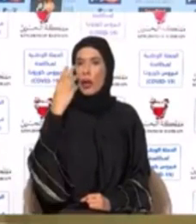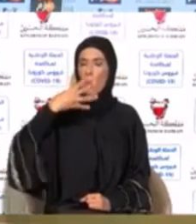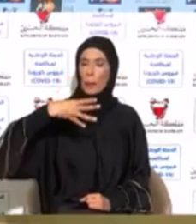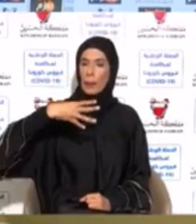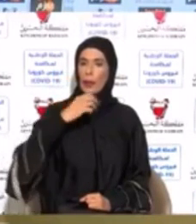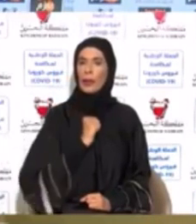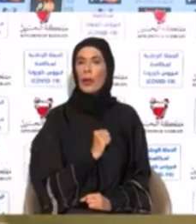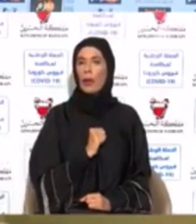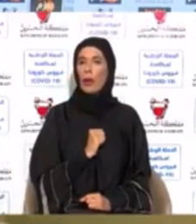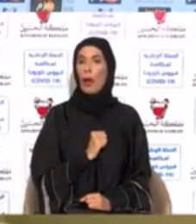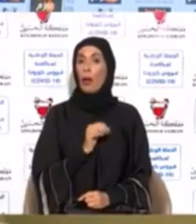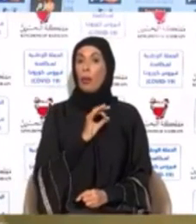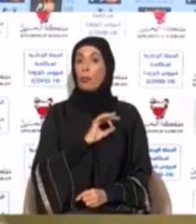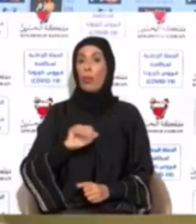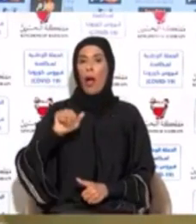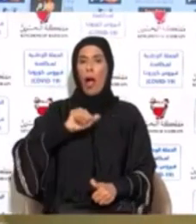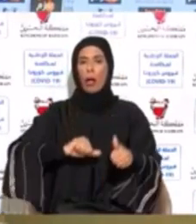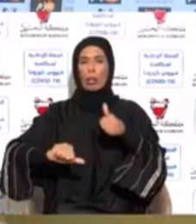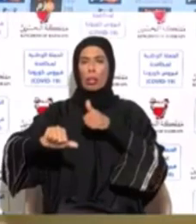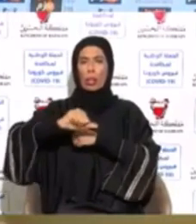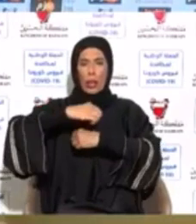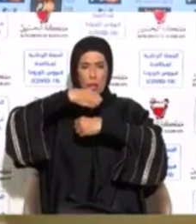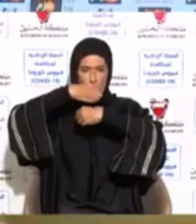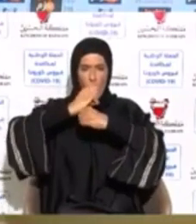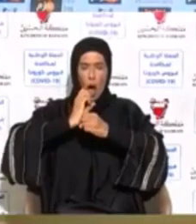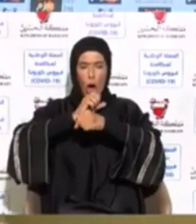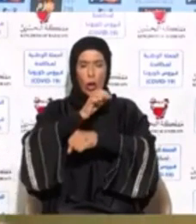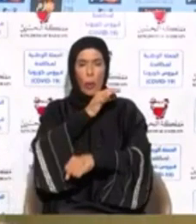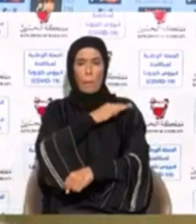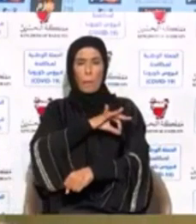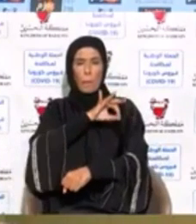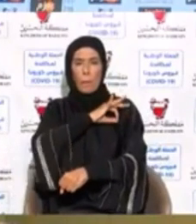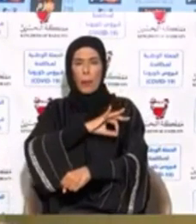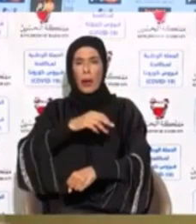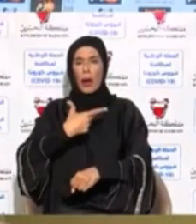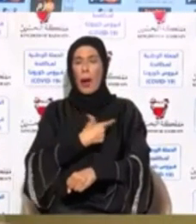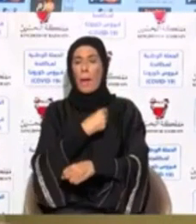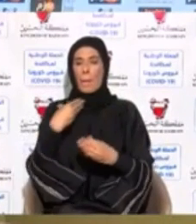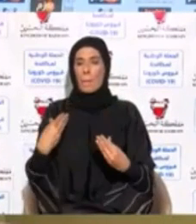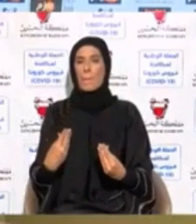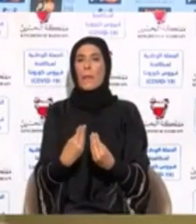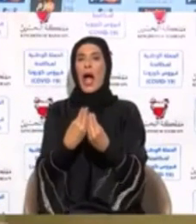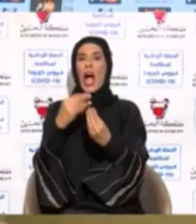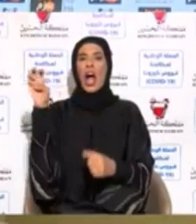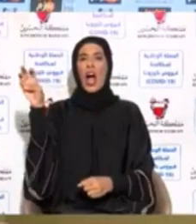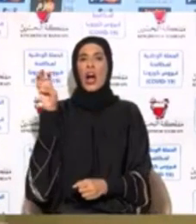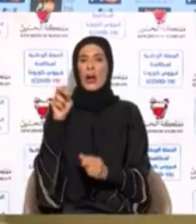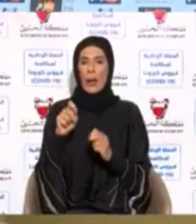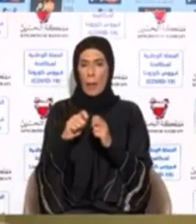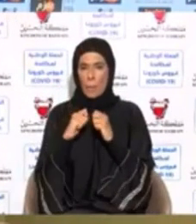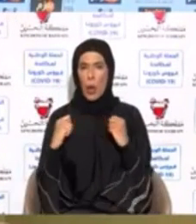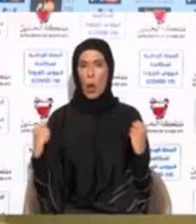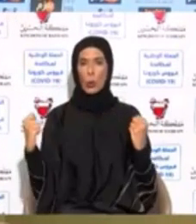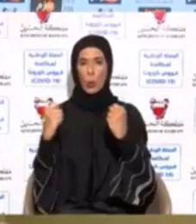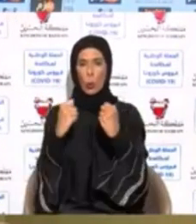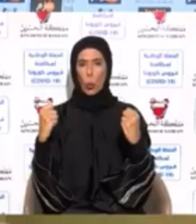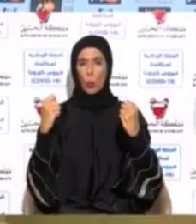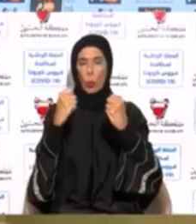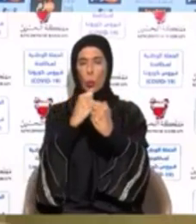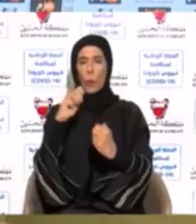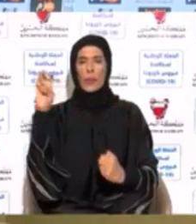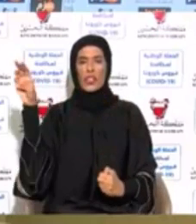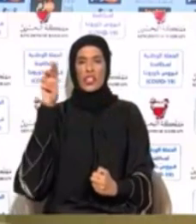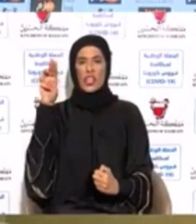G42، وهذه التجارب تأتي ضمن الشراكة مع ناشنال بايوتيك جروب اللي تابعة